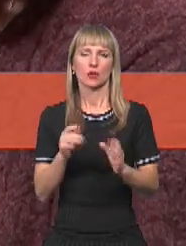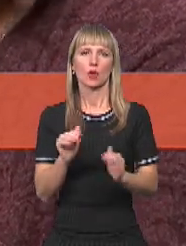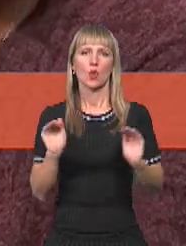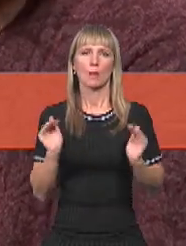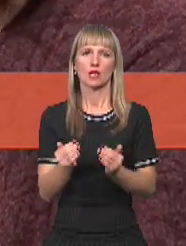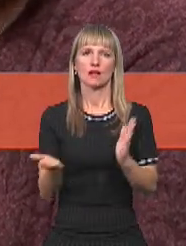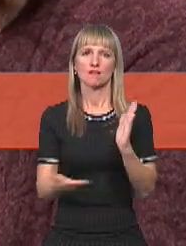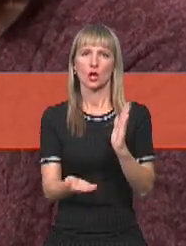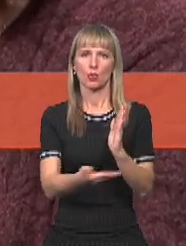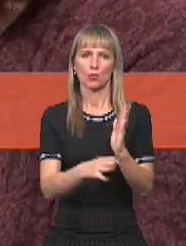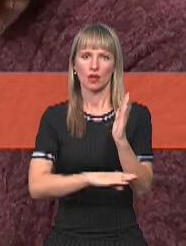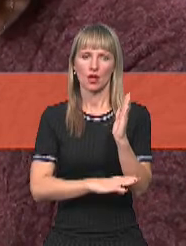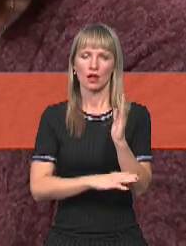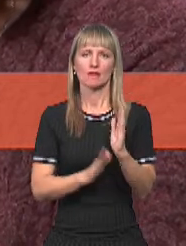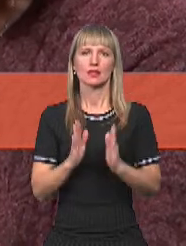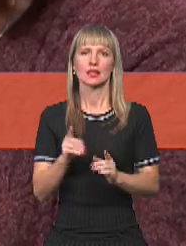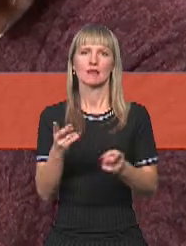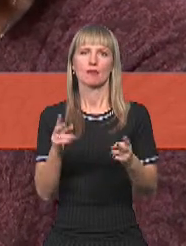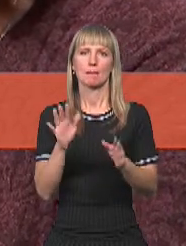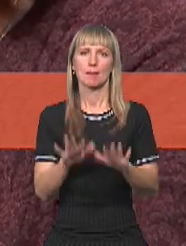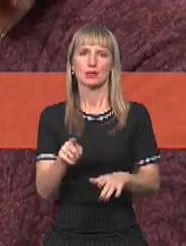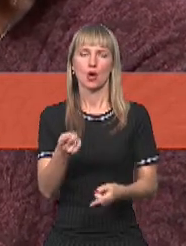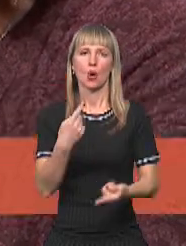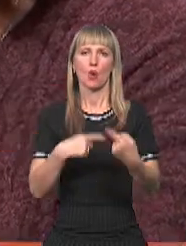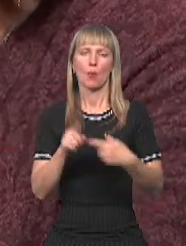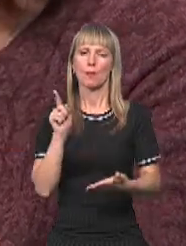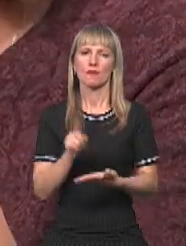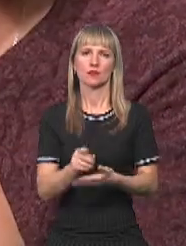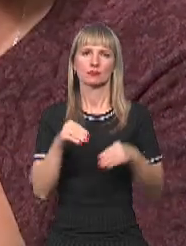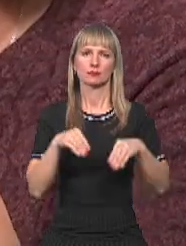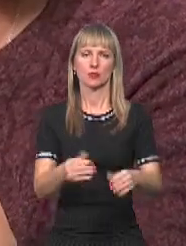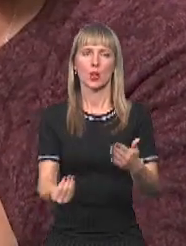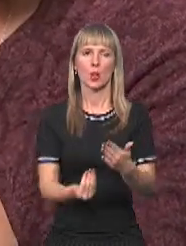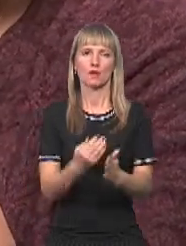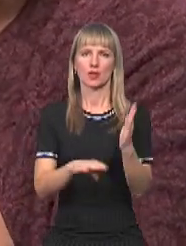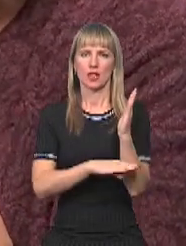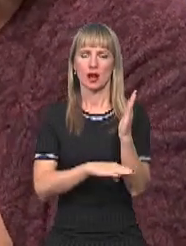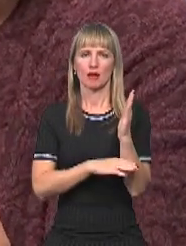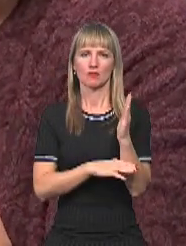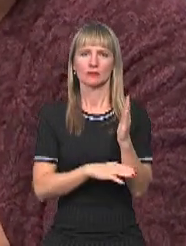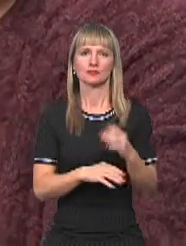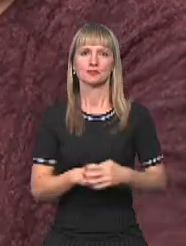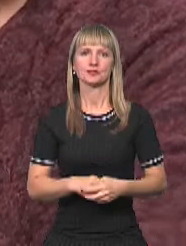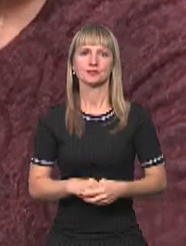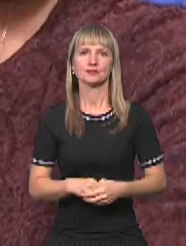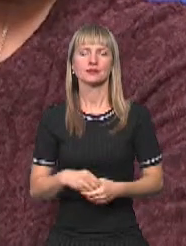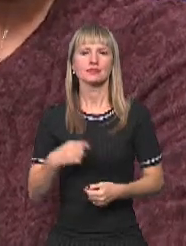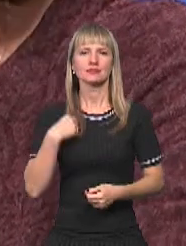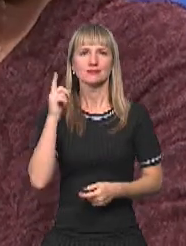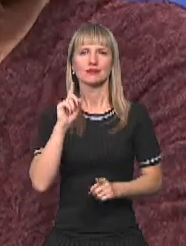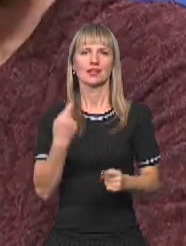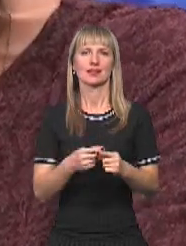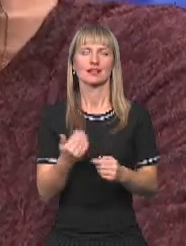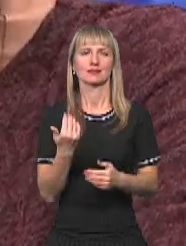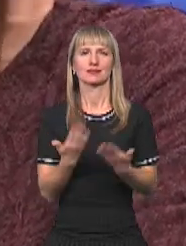вирубку тільки в певних місцях і обов'язково відновлення молодих насаджень. Це не вони писали «рубаєш дерева»? Я думаю, дерева, що це швидше за все